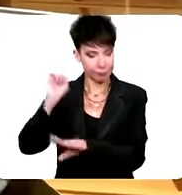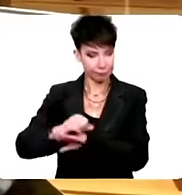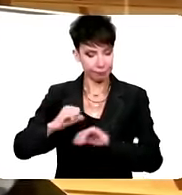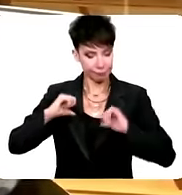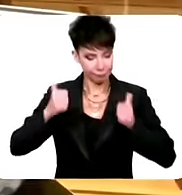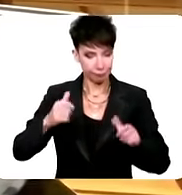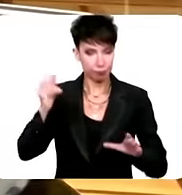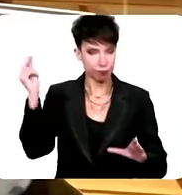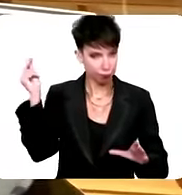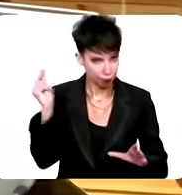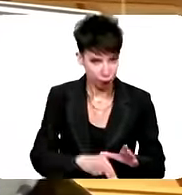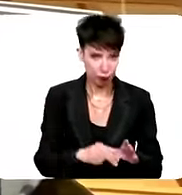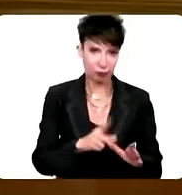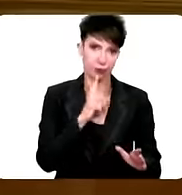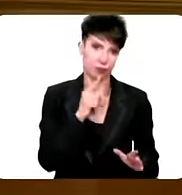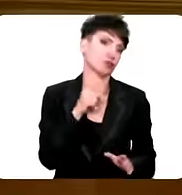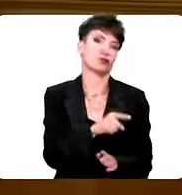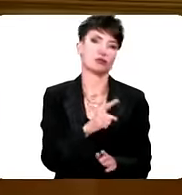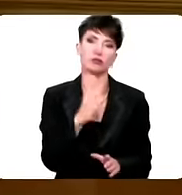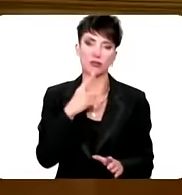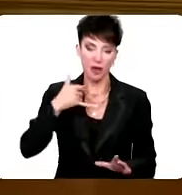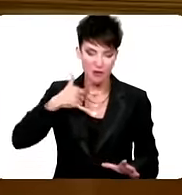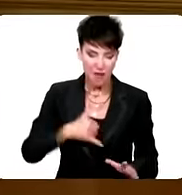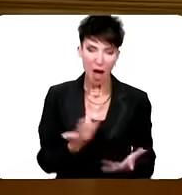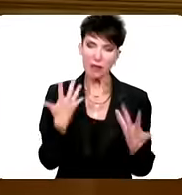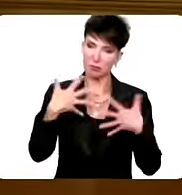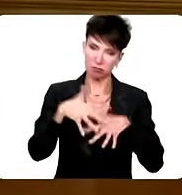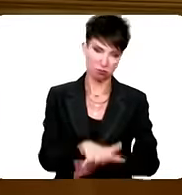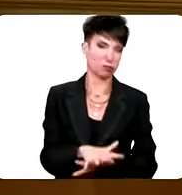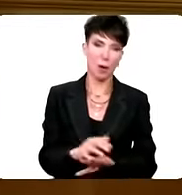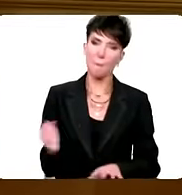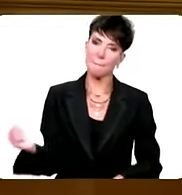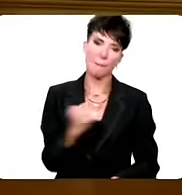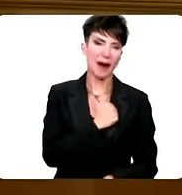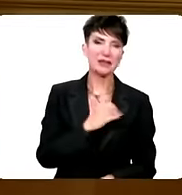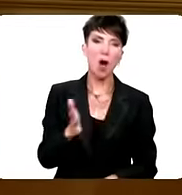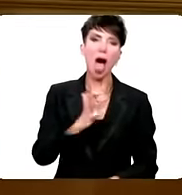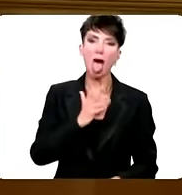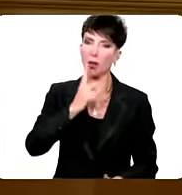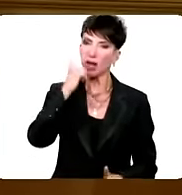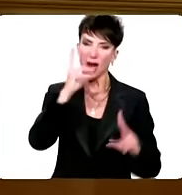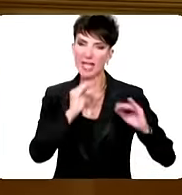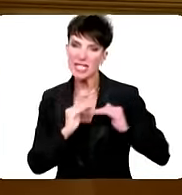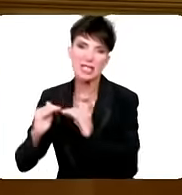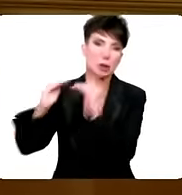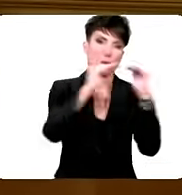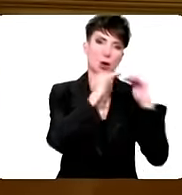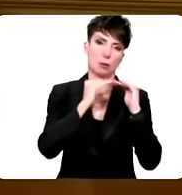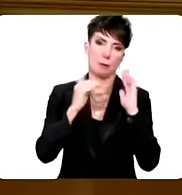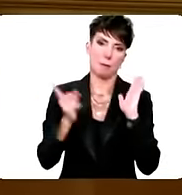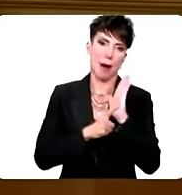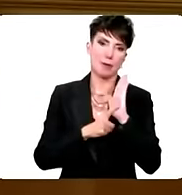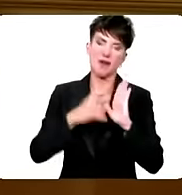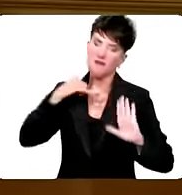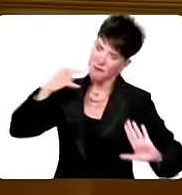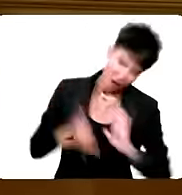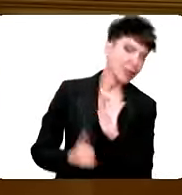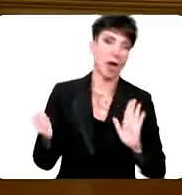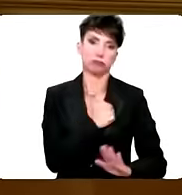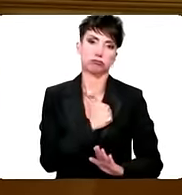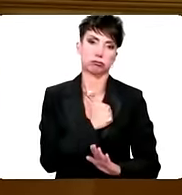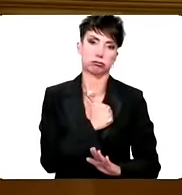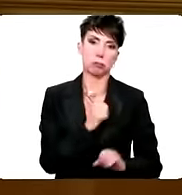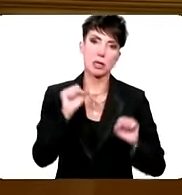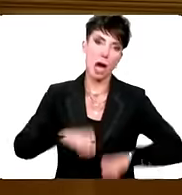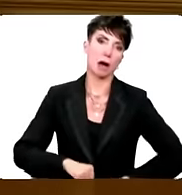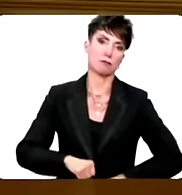άνθρωπος βαθιά συμπεριληπτικός. Πιστεύω πολύ στα ανθρώπινα δικαιώματα και πιστεύω στην ισότητα. Το πιστεύω βαθιά. Και γι' αυτό ήταν και ο